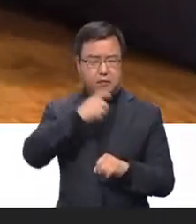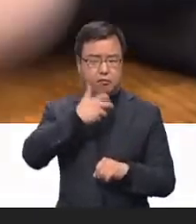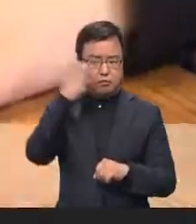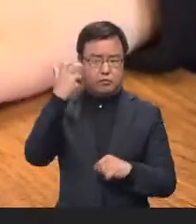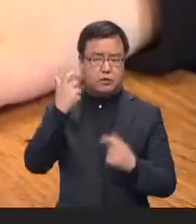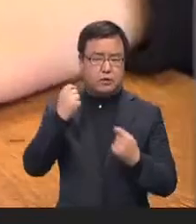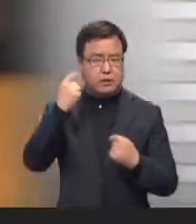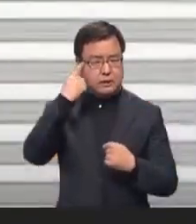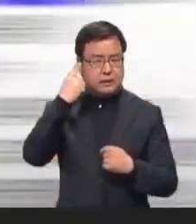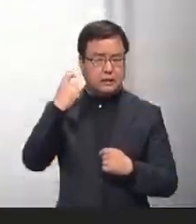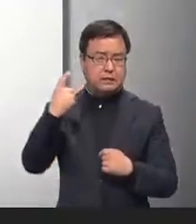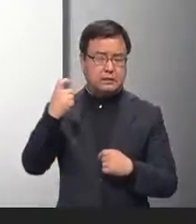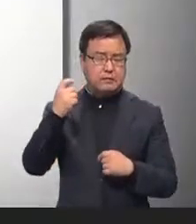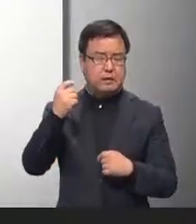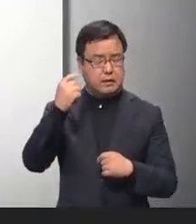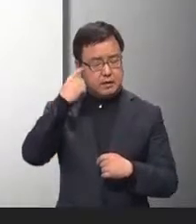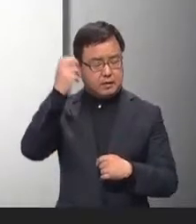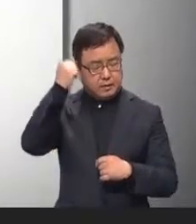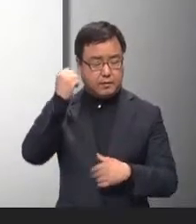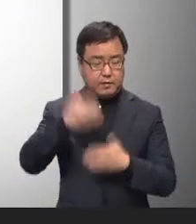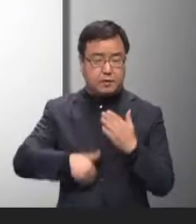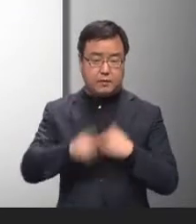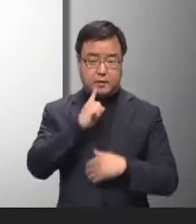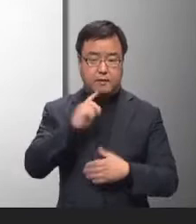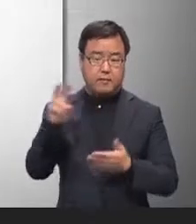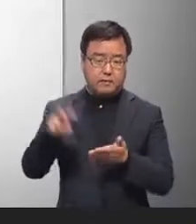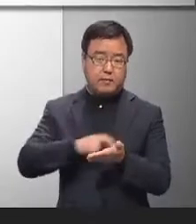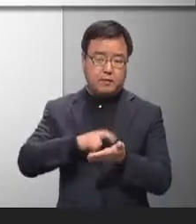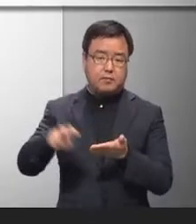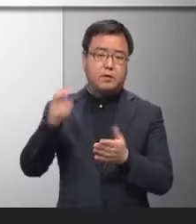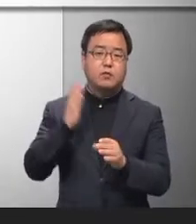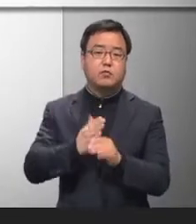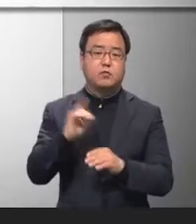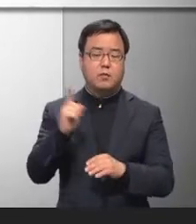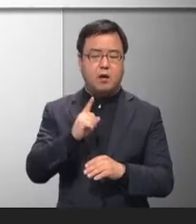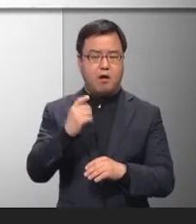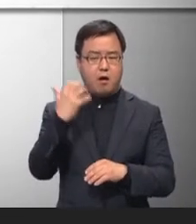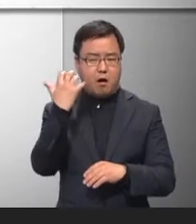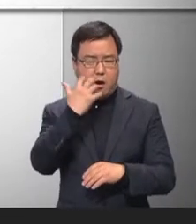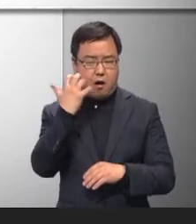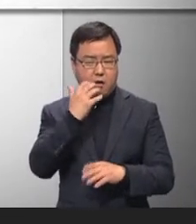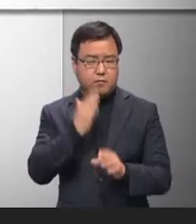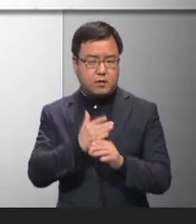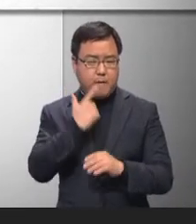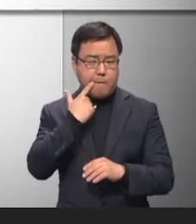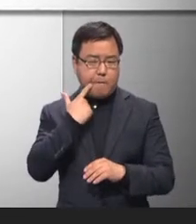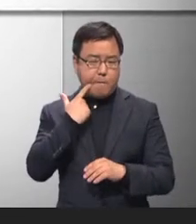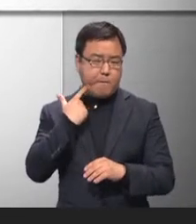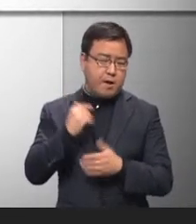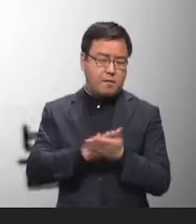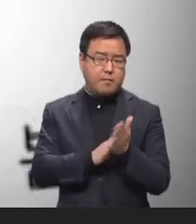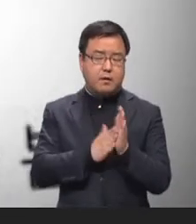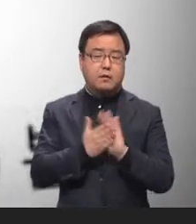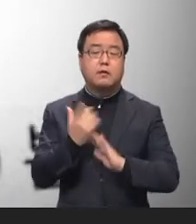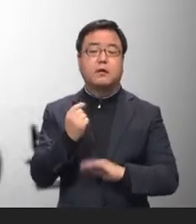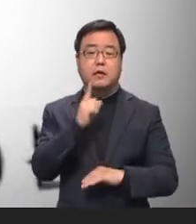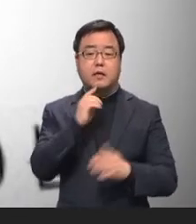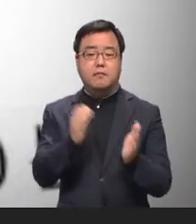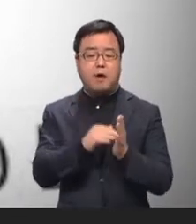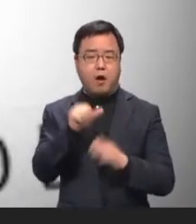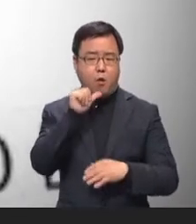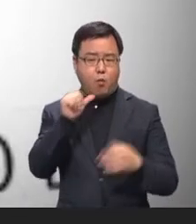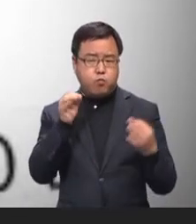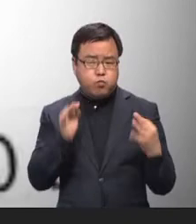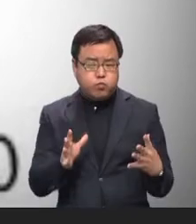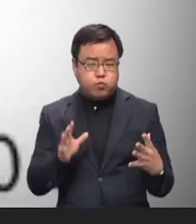다닌다 고 털어놨습니다 당시 주고 받은 메시지의 n 너무 섹시해 늑대로 변할 것 같다거나 5분 만이라도 보자고